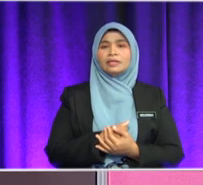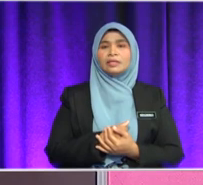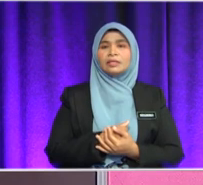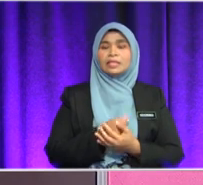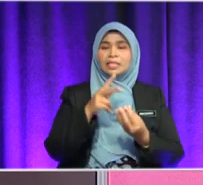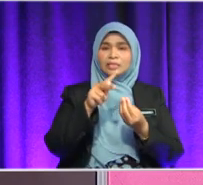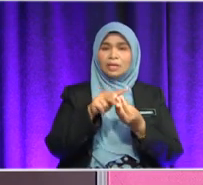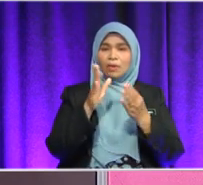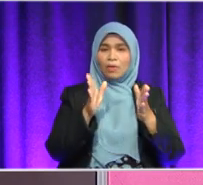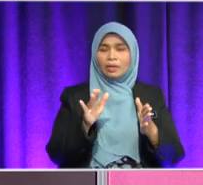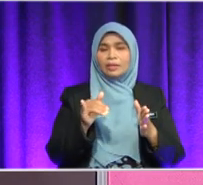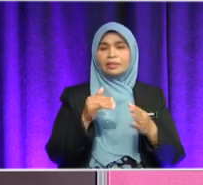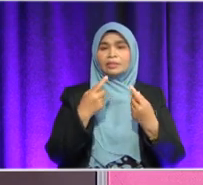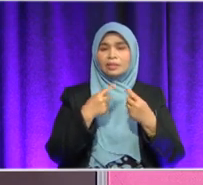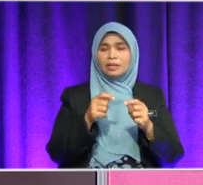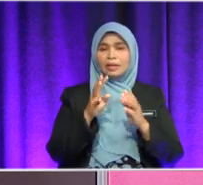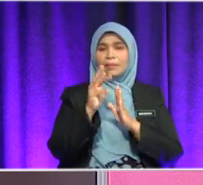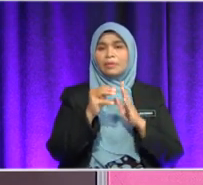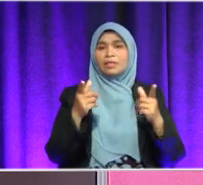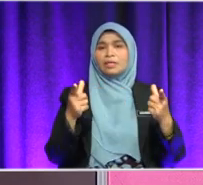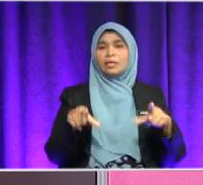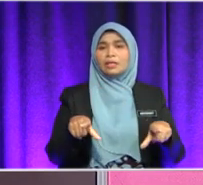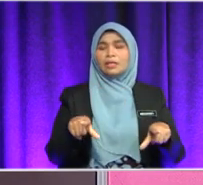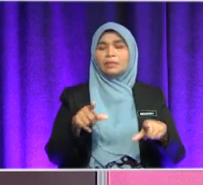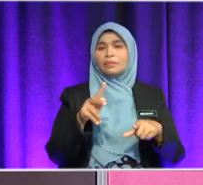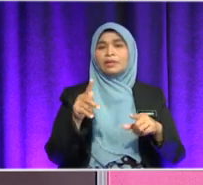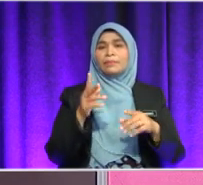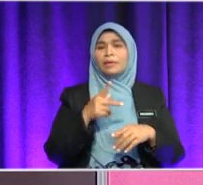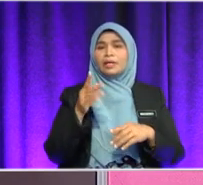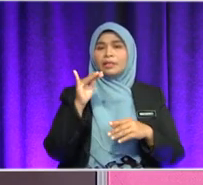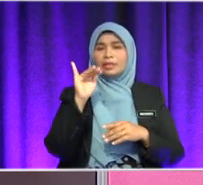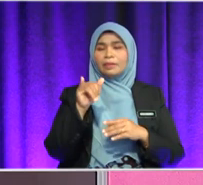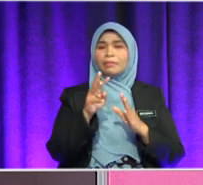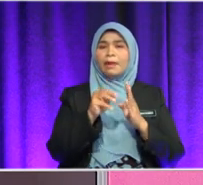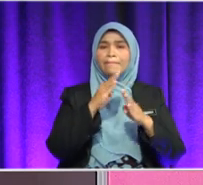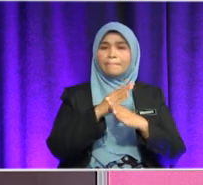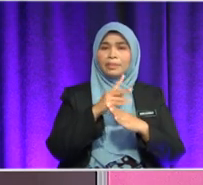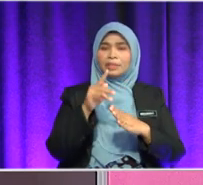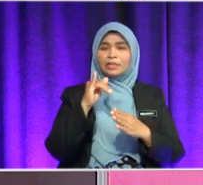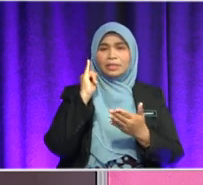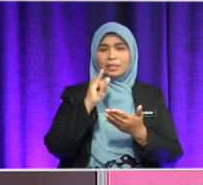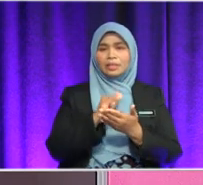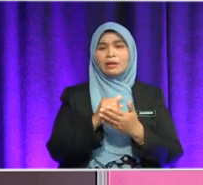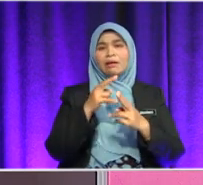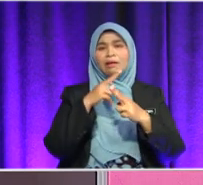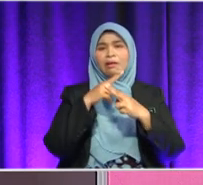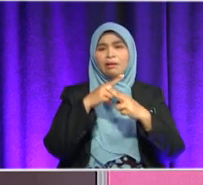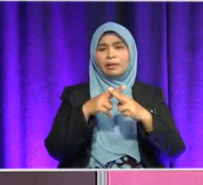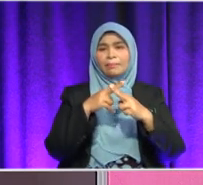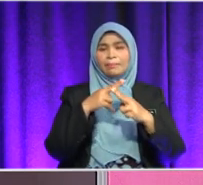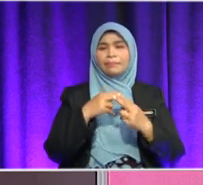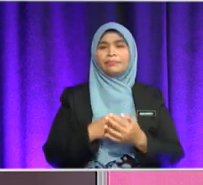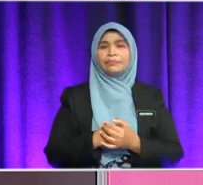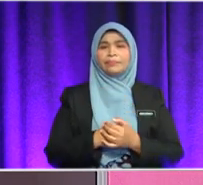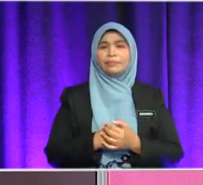orang yang telah melakukan perkara yang membatalkan ini haram haram